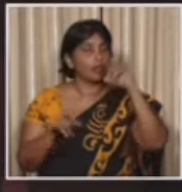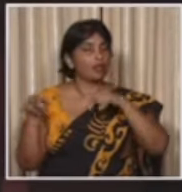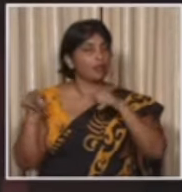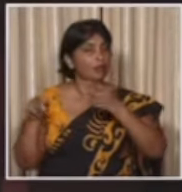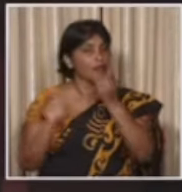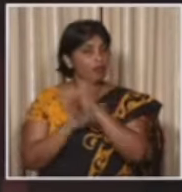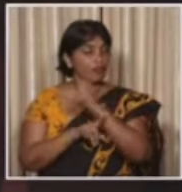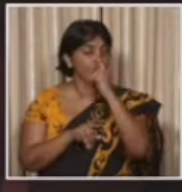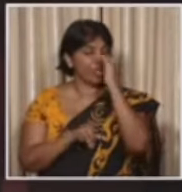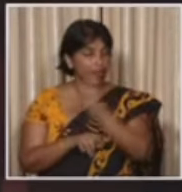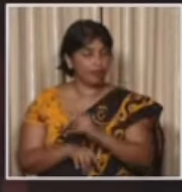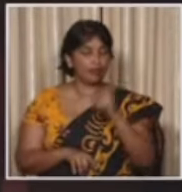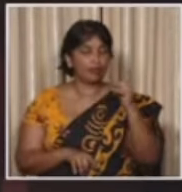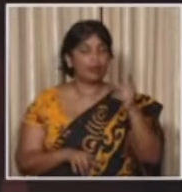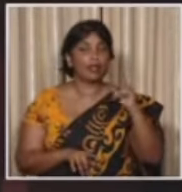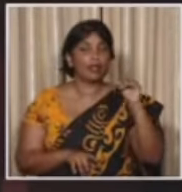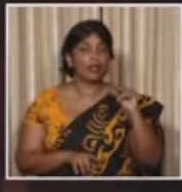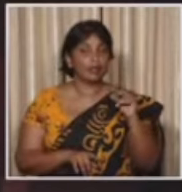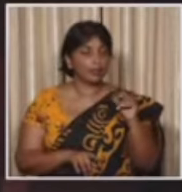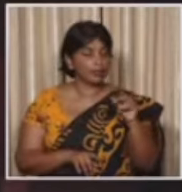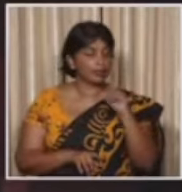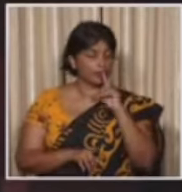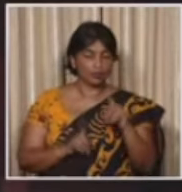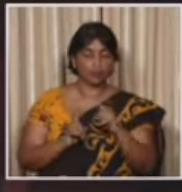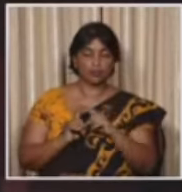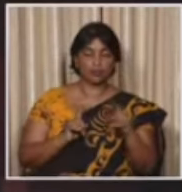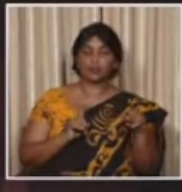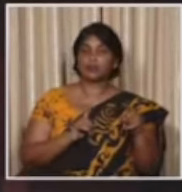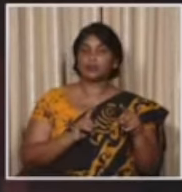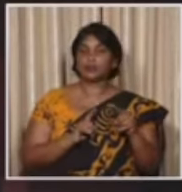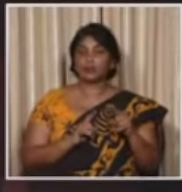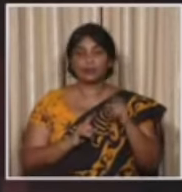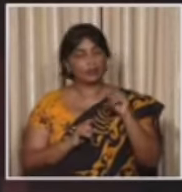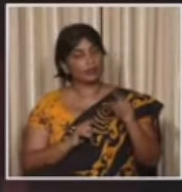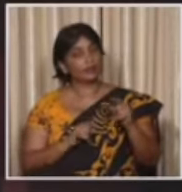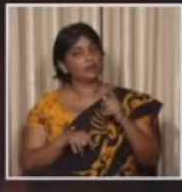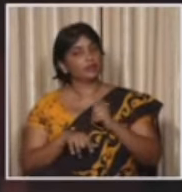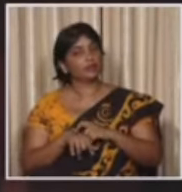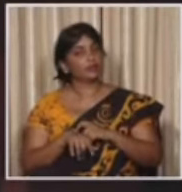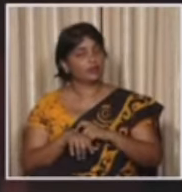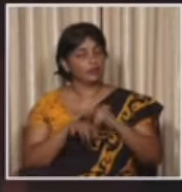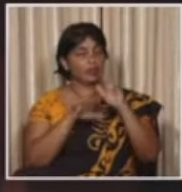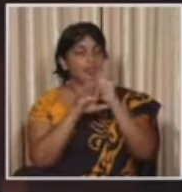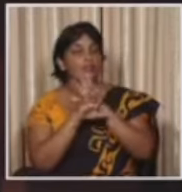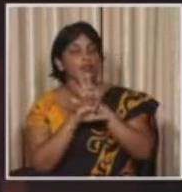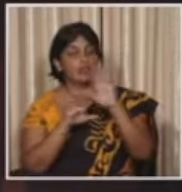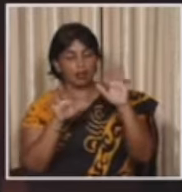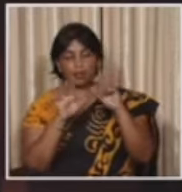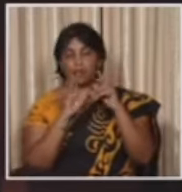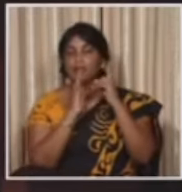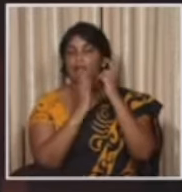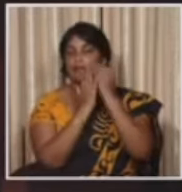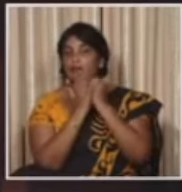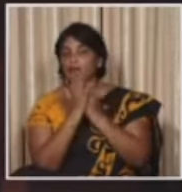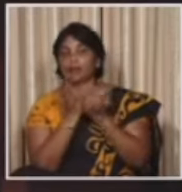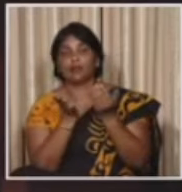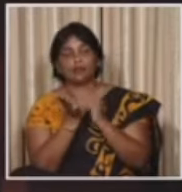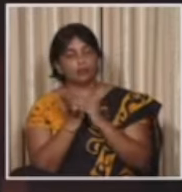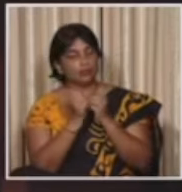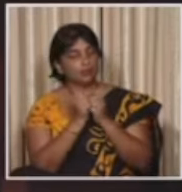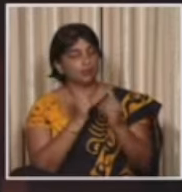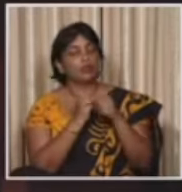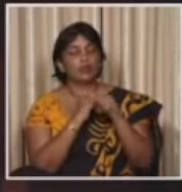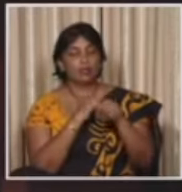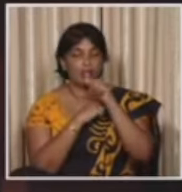අවස්ථාවකදීය. 11 වන වගන්තියට ගෙන එන සංශෝධනය මගින් එම අවස්ථාව 19 වන වගන්තිය තවදුරටත් ඇත්ත